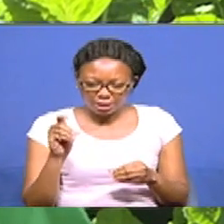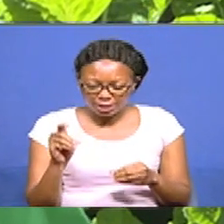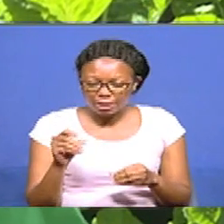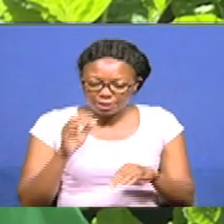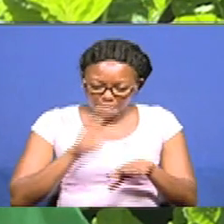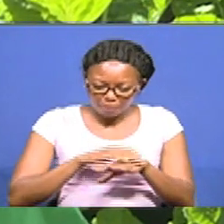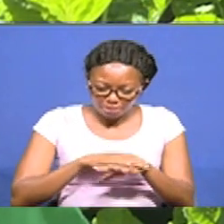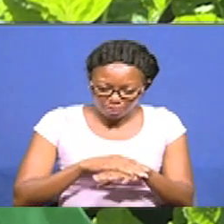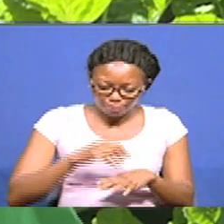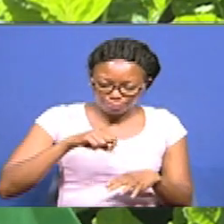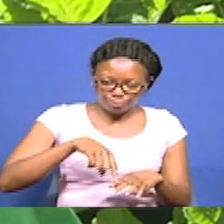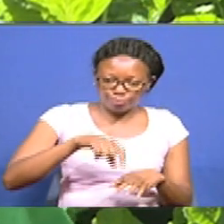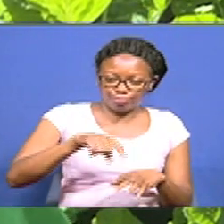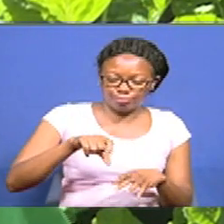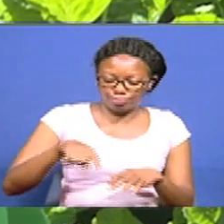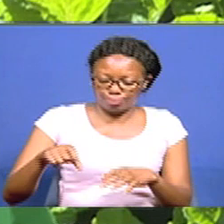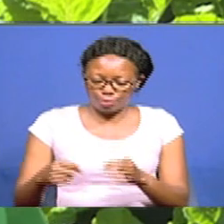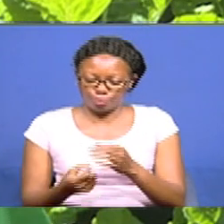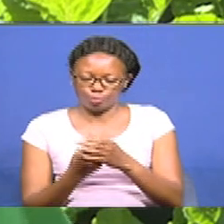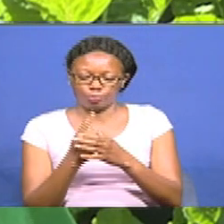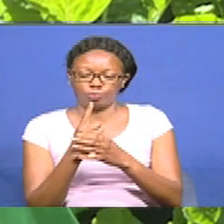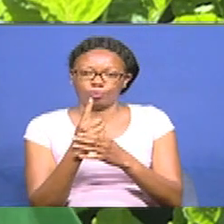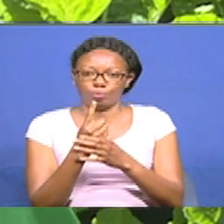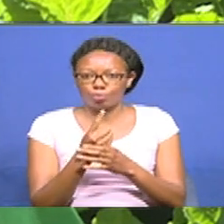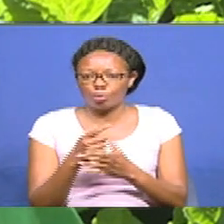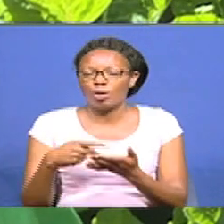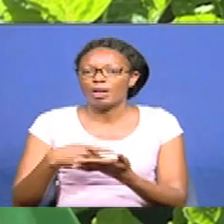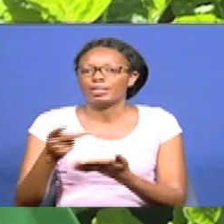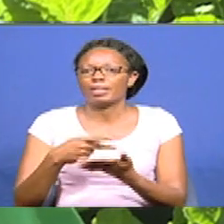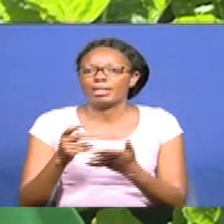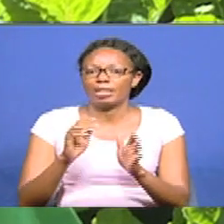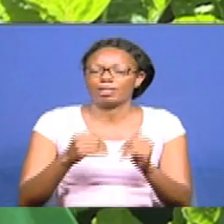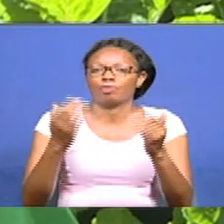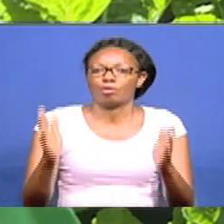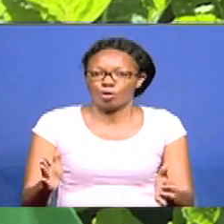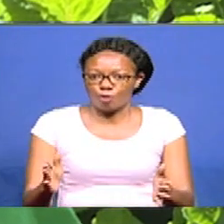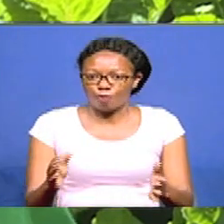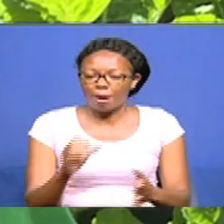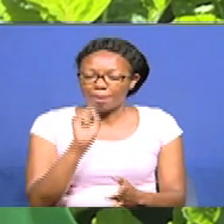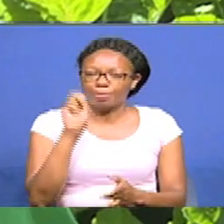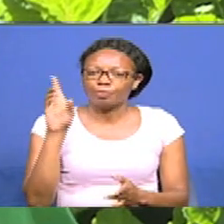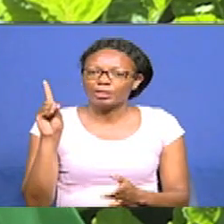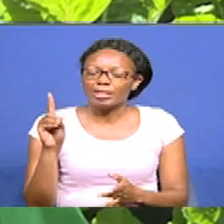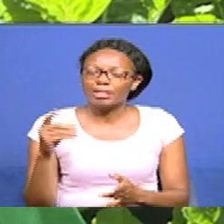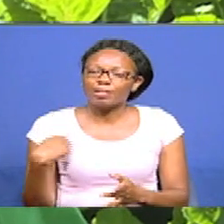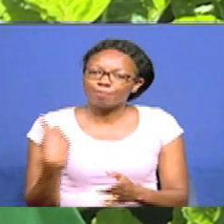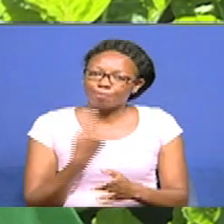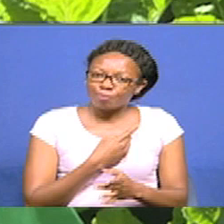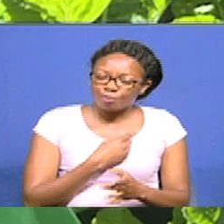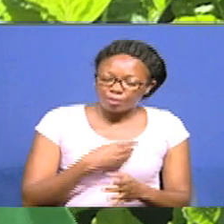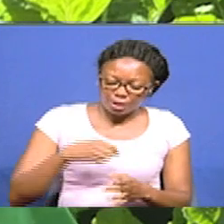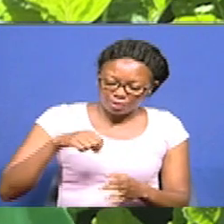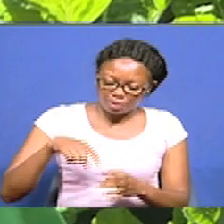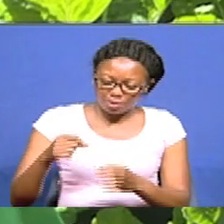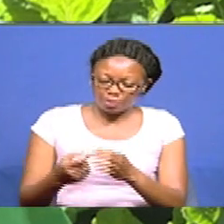tunapanda begu na kutoka hapo tunauzia wakulima wetu. Begu zetu huwa tunakuza kwa